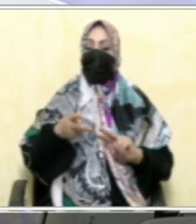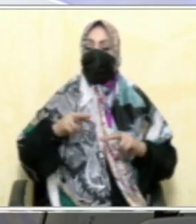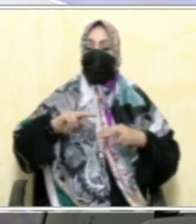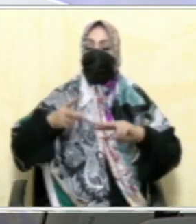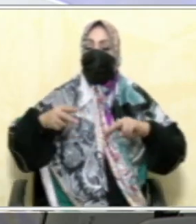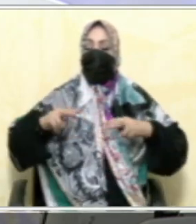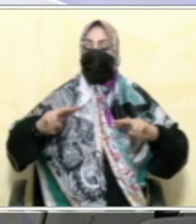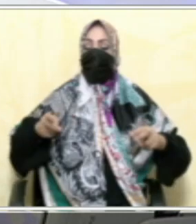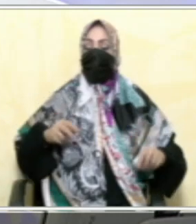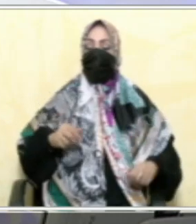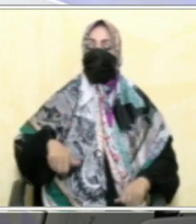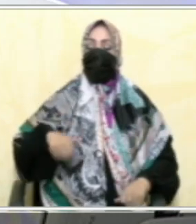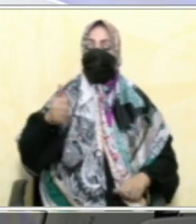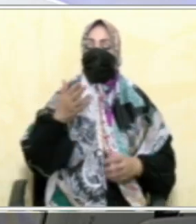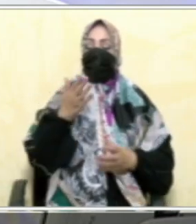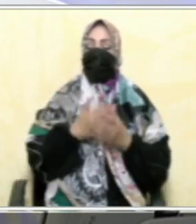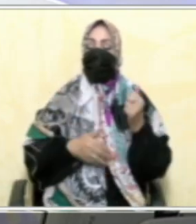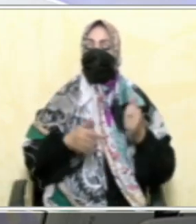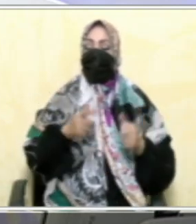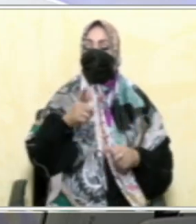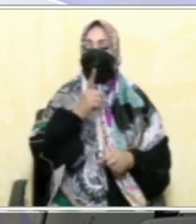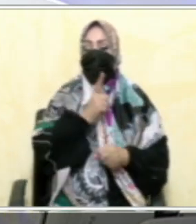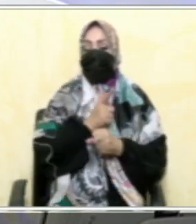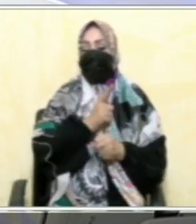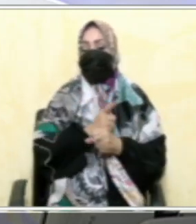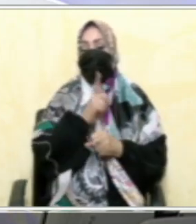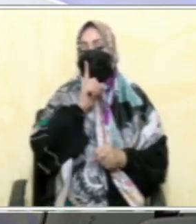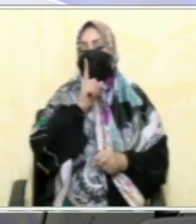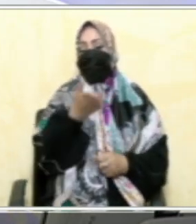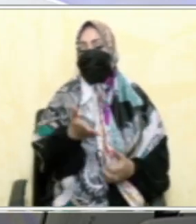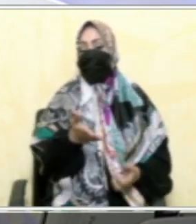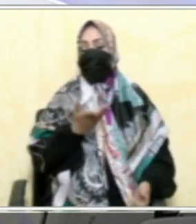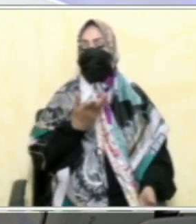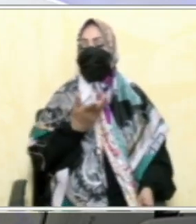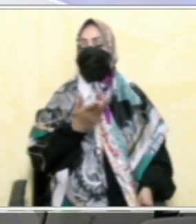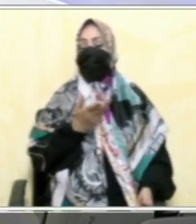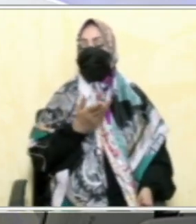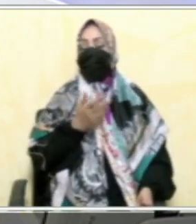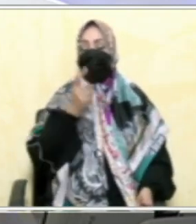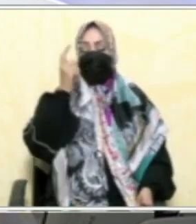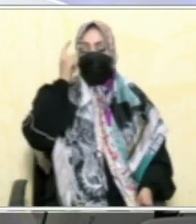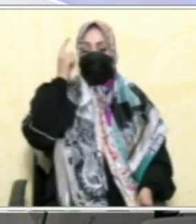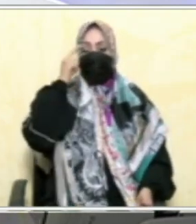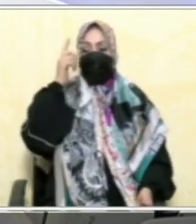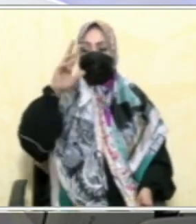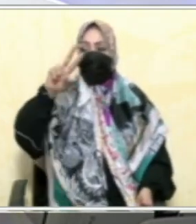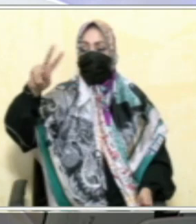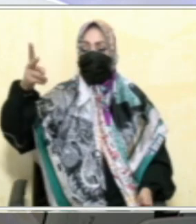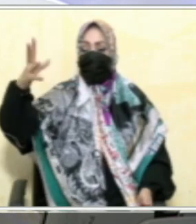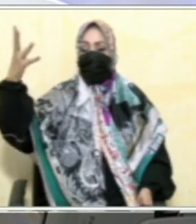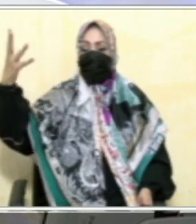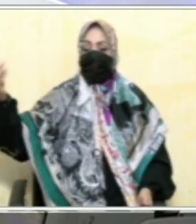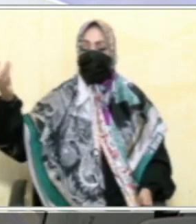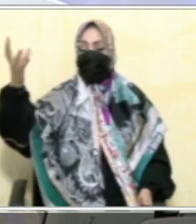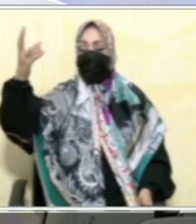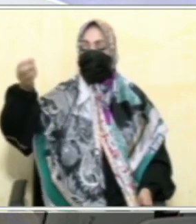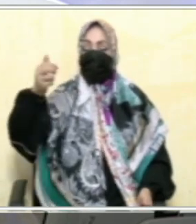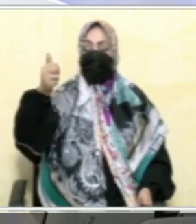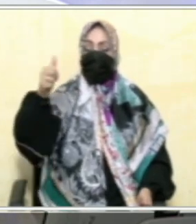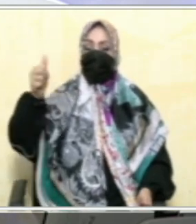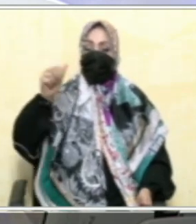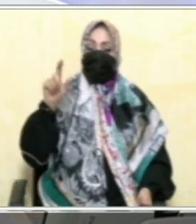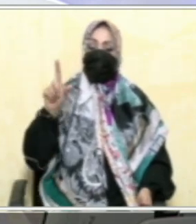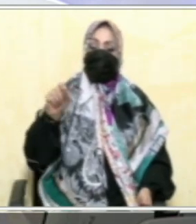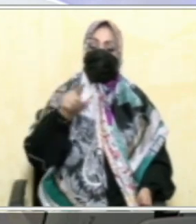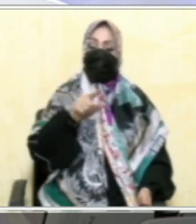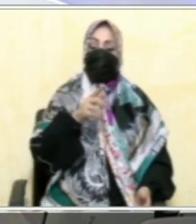فلان الطالب فلان والطالب فلان والطالبة فلانة والطالبة فلانة هم أذكى من ابنك وأكثر نشاطاً